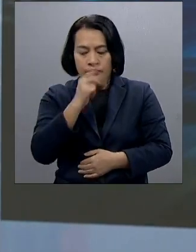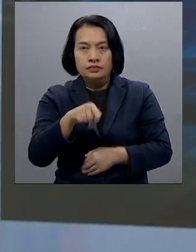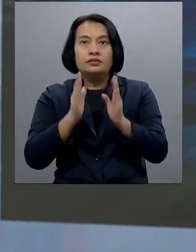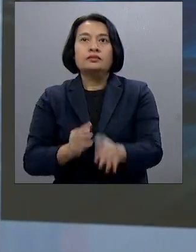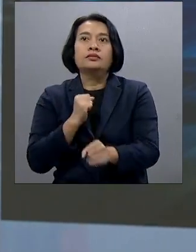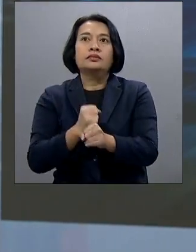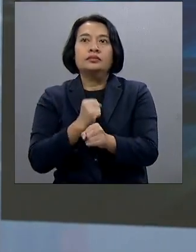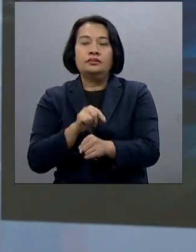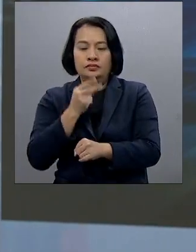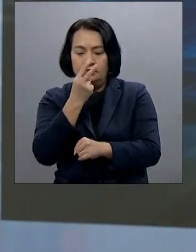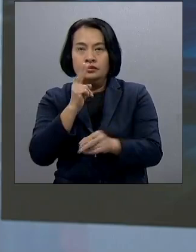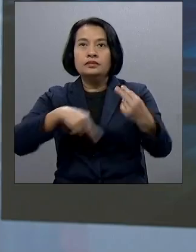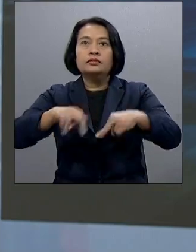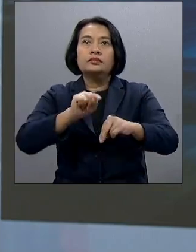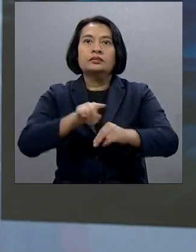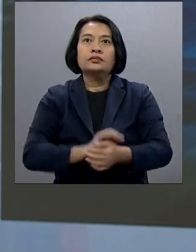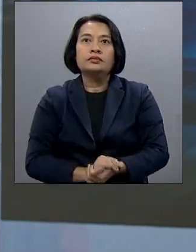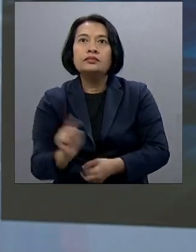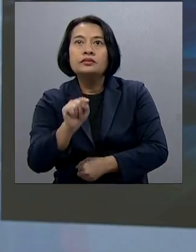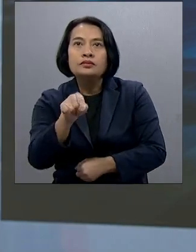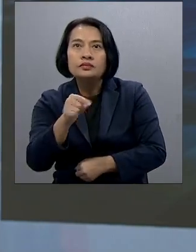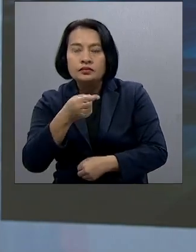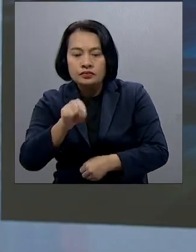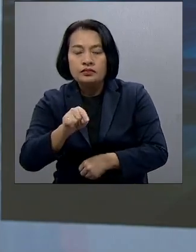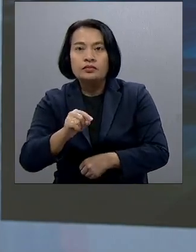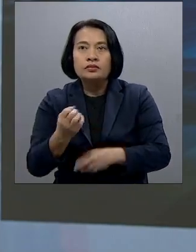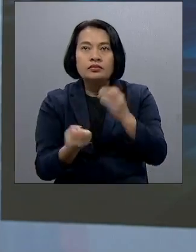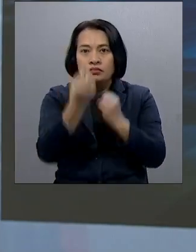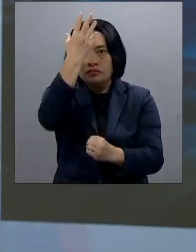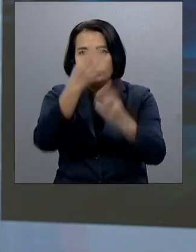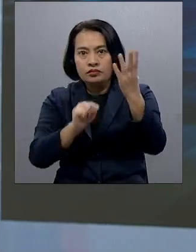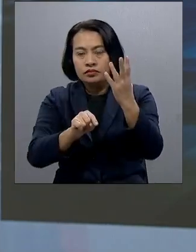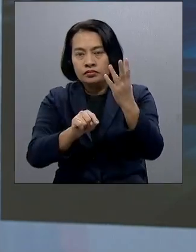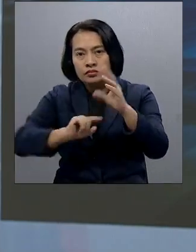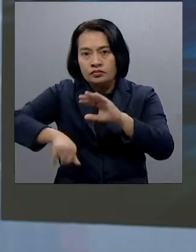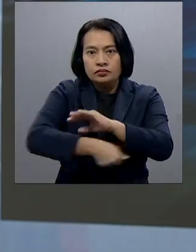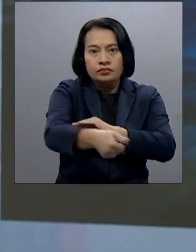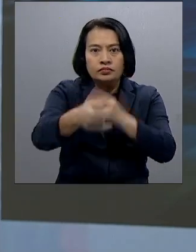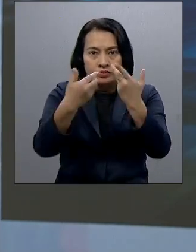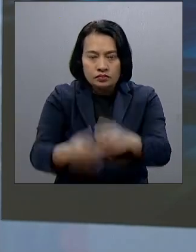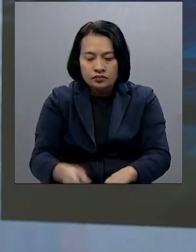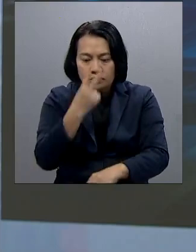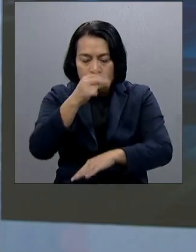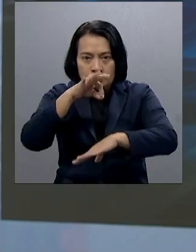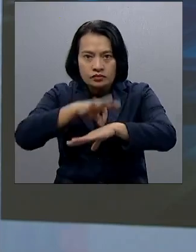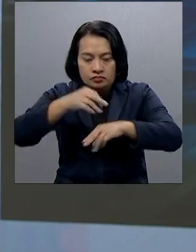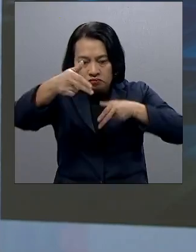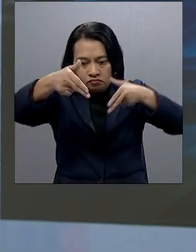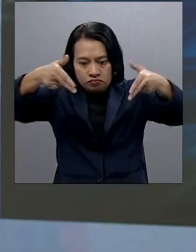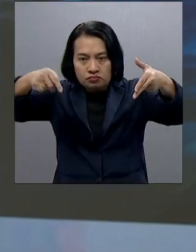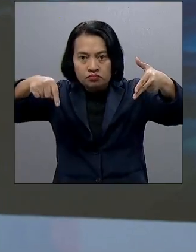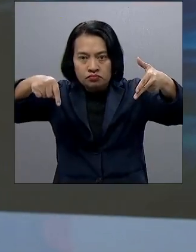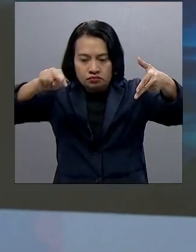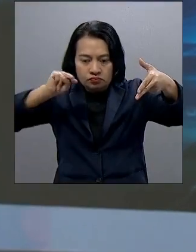มั่นใจว่าไปกลับป่าแล้วจริงๆนะคะเขาจะดูกล้องวงจรปิดที่ติดตามจุดต่างๆนะคะเอาละค่